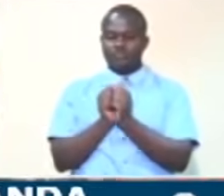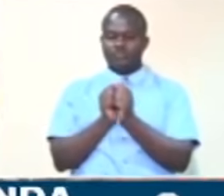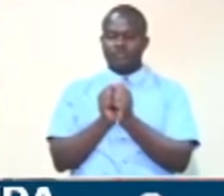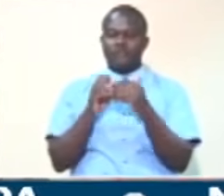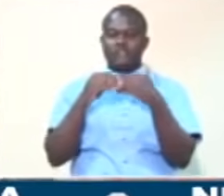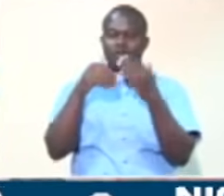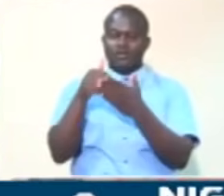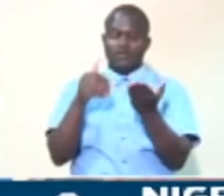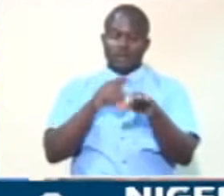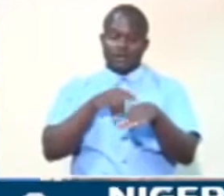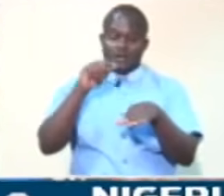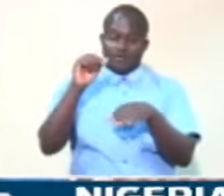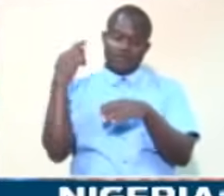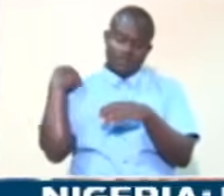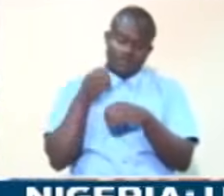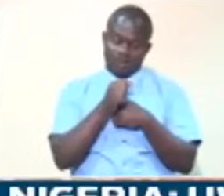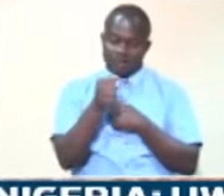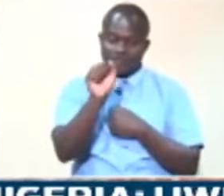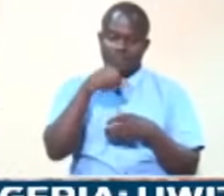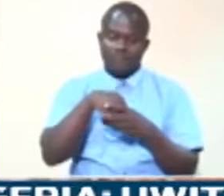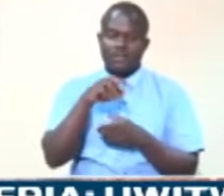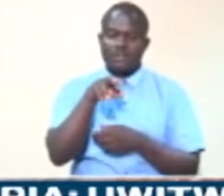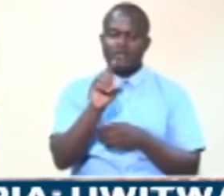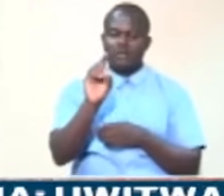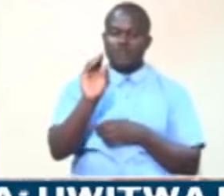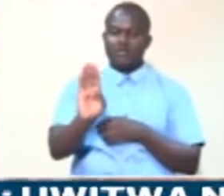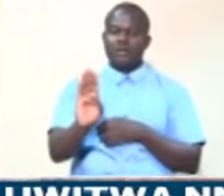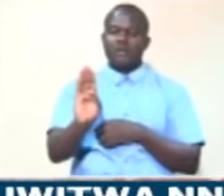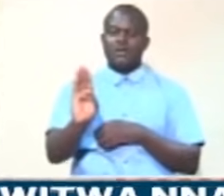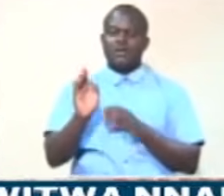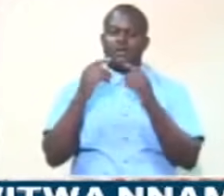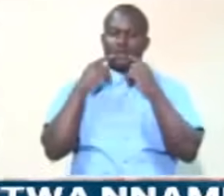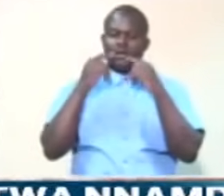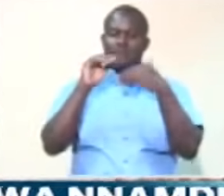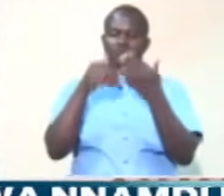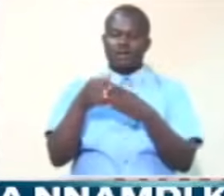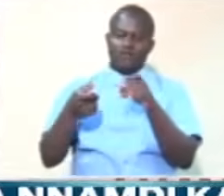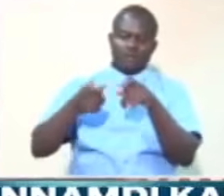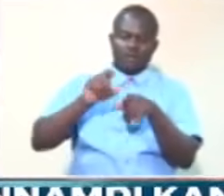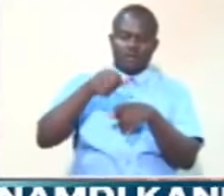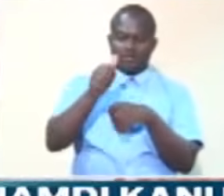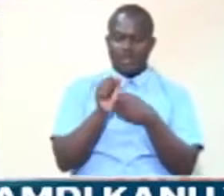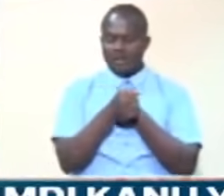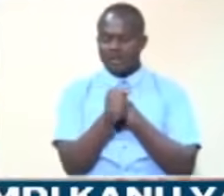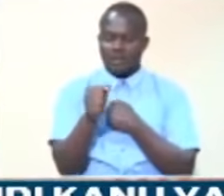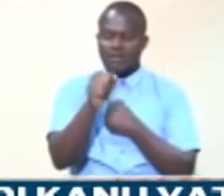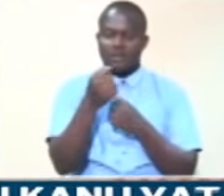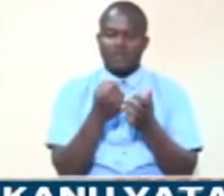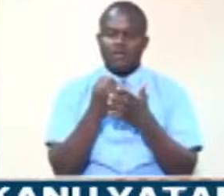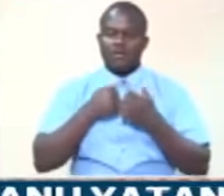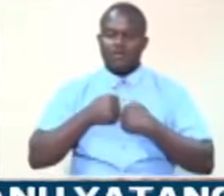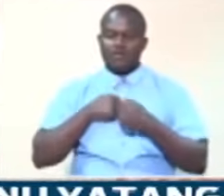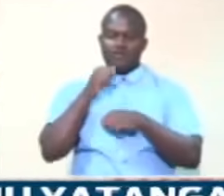Umuyobozi w'agateganyo ushinzwe ubukerarugendo muri RDB ariyera akageruka yemeza ko ubwiyongere bw'ibyiciro by'abakerarugendo butuma u Rwanda